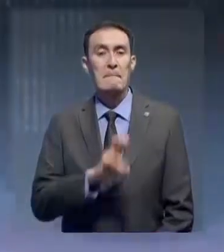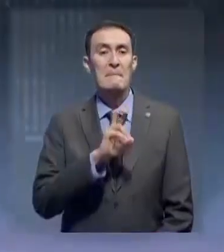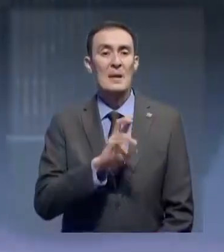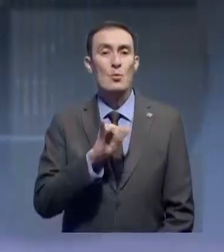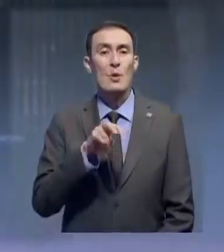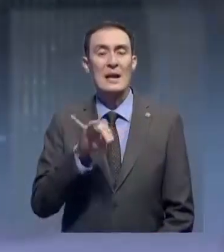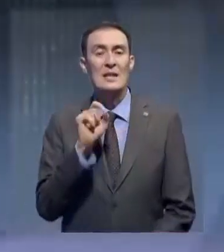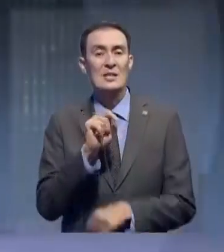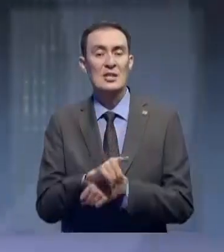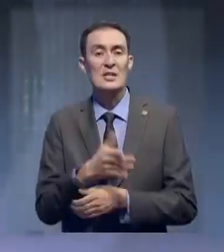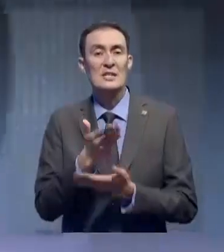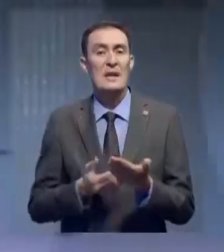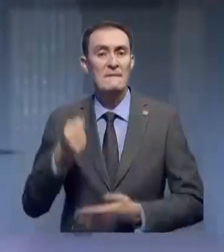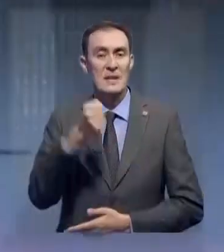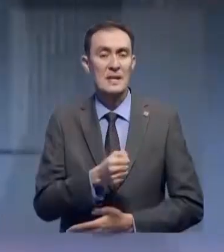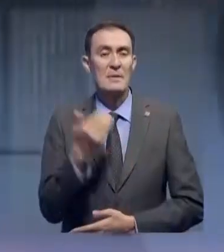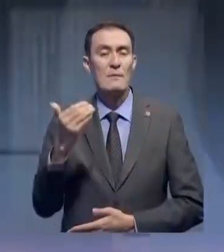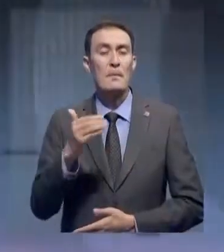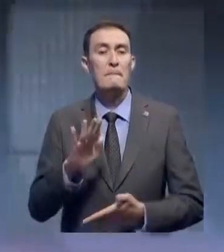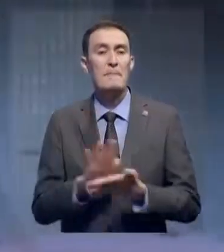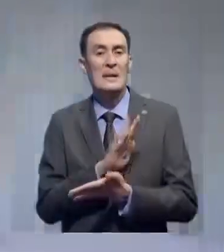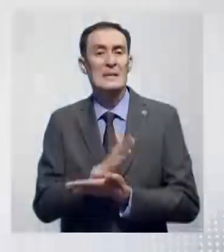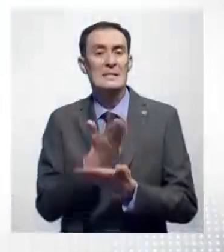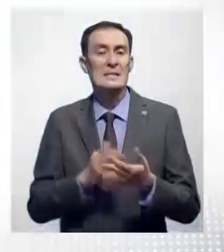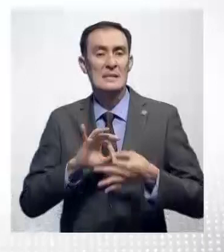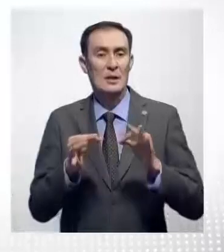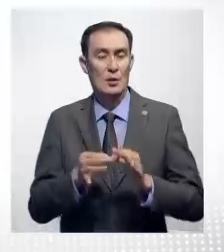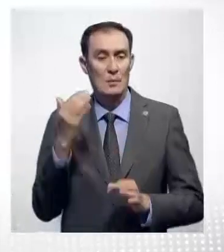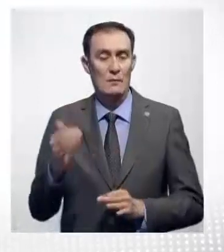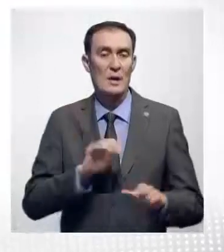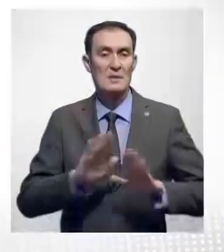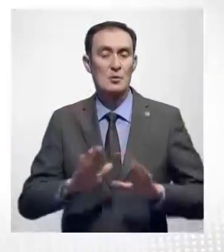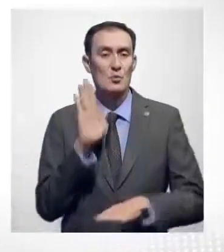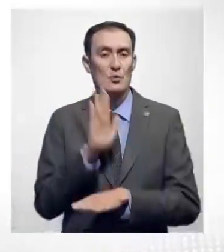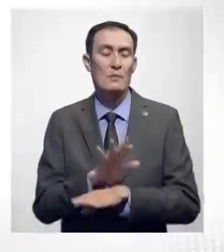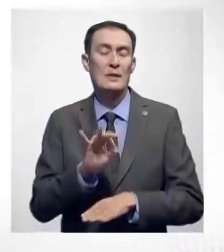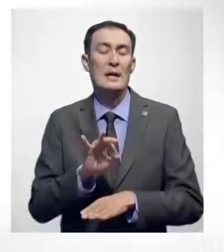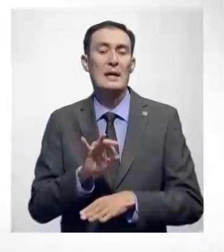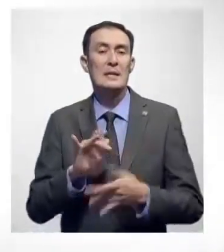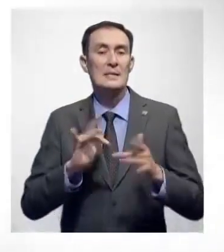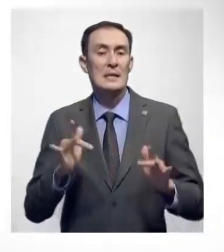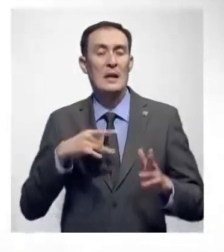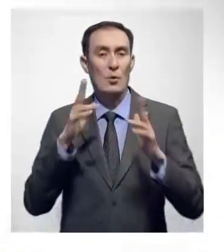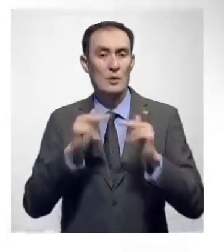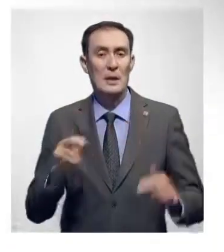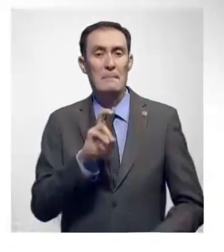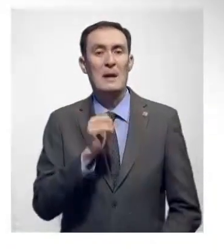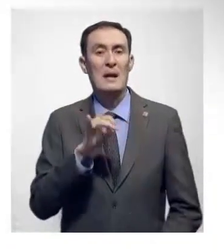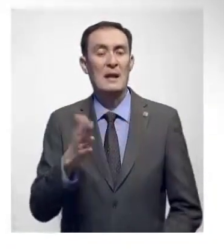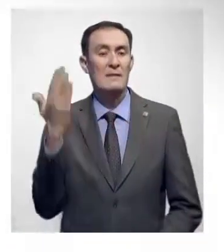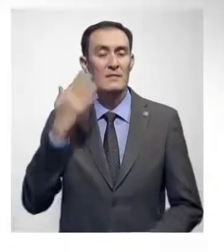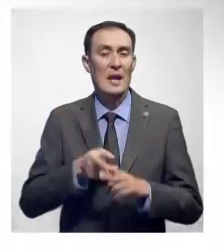Берик Уали назначен советником президента и его пресс-секретарем. Соответствующее распоряжение опубликовано на сайте Ак-Орды. Нурмухамед Байгараев,